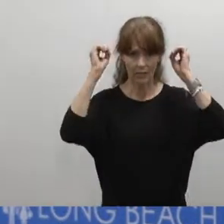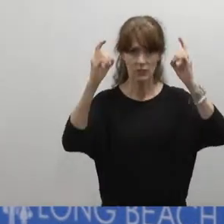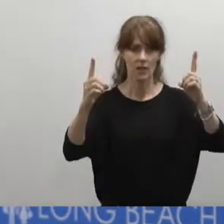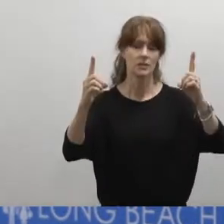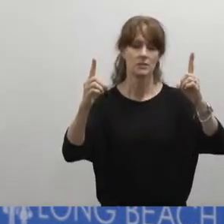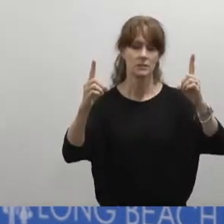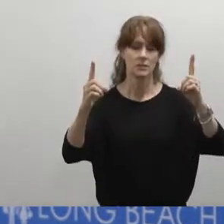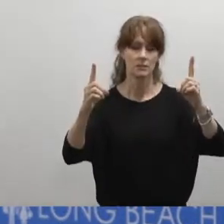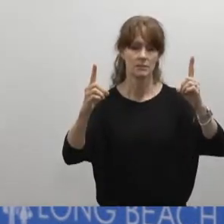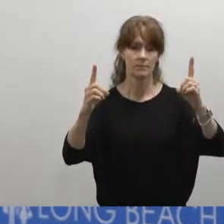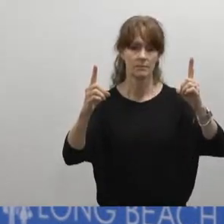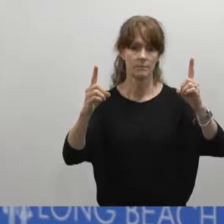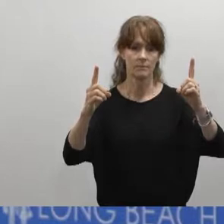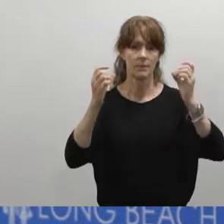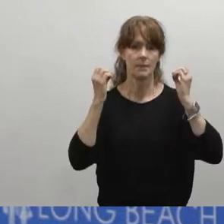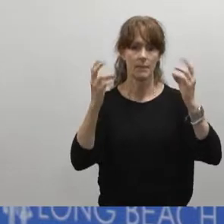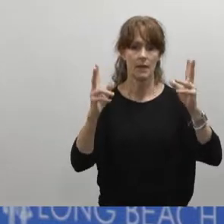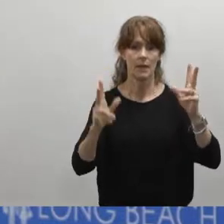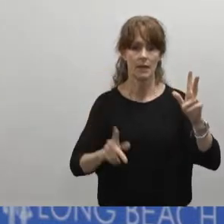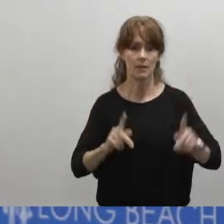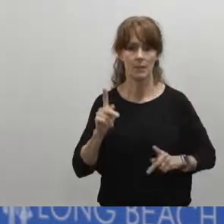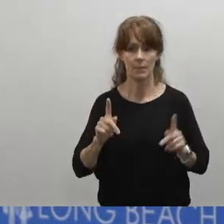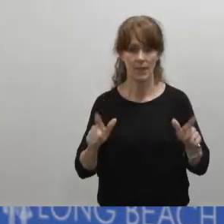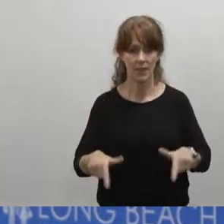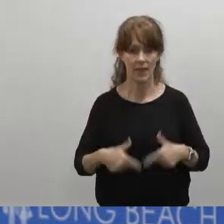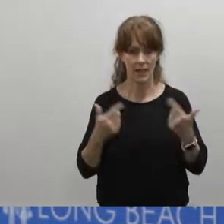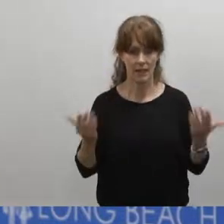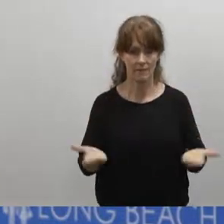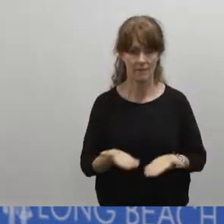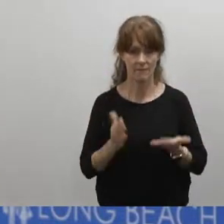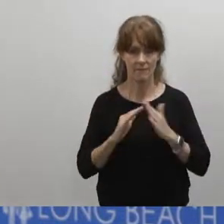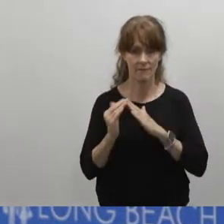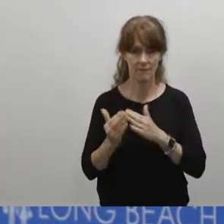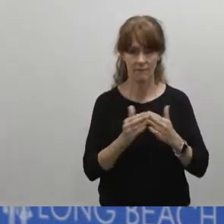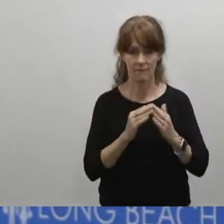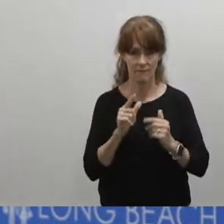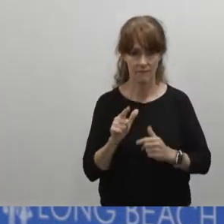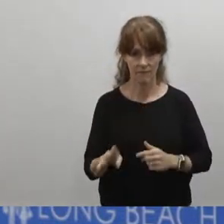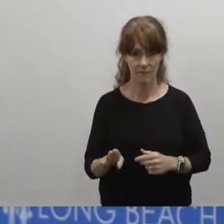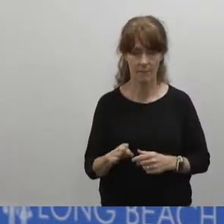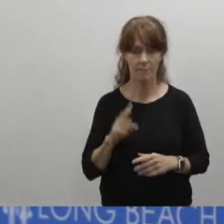Hay tới dương ách bàn tới tui cá sạc xa châm phù mà được chất tràn.